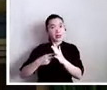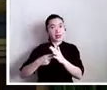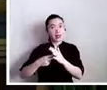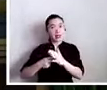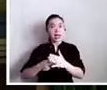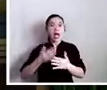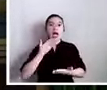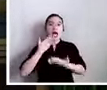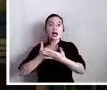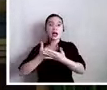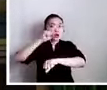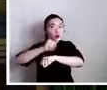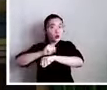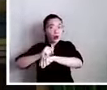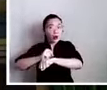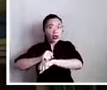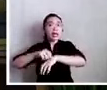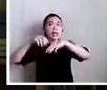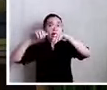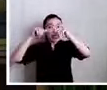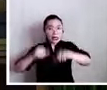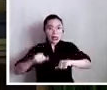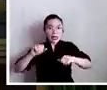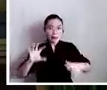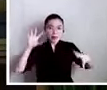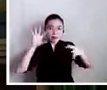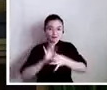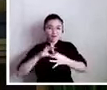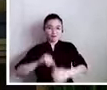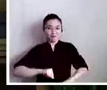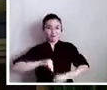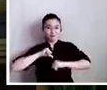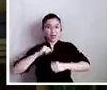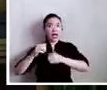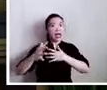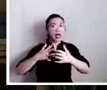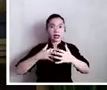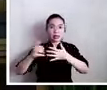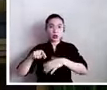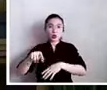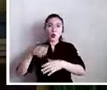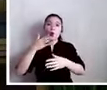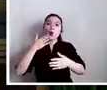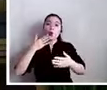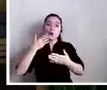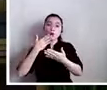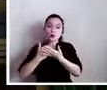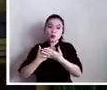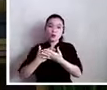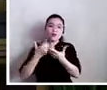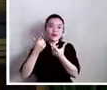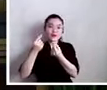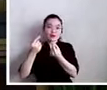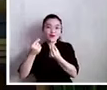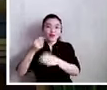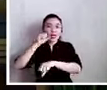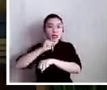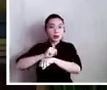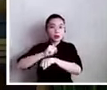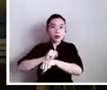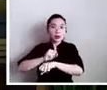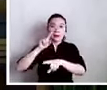kaigsunan, bisan tuod di ay nga naghimo tag kaayuhan sa atong isig katawo, pwede di ay nisya gikanan sa atong garbo sa atong